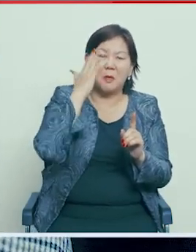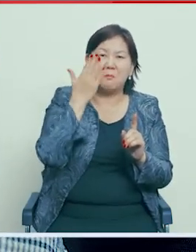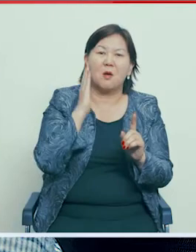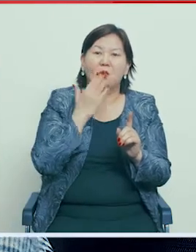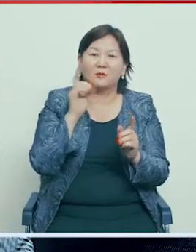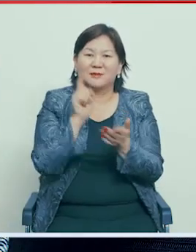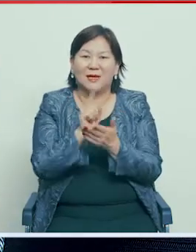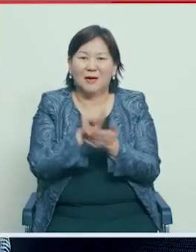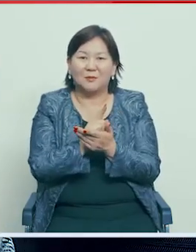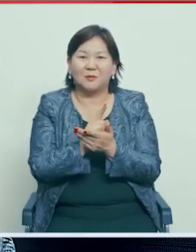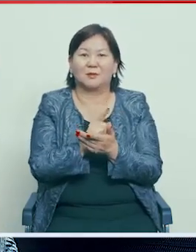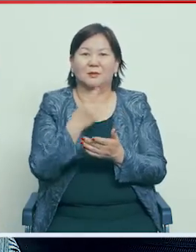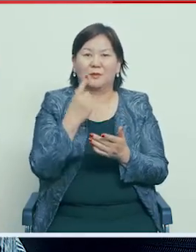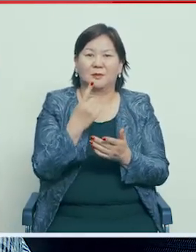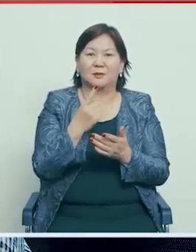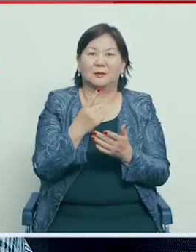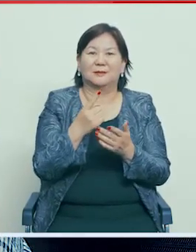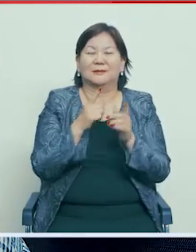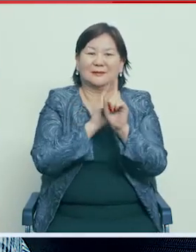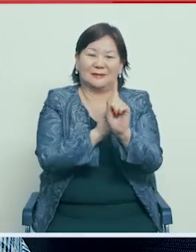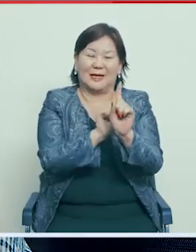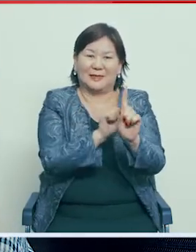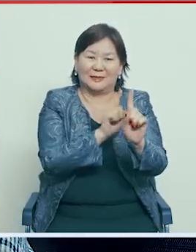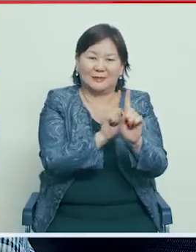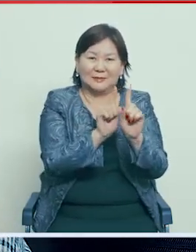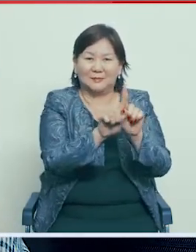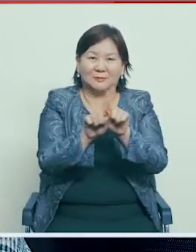уу заавал нэг хүнд одоо дагаж авч тэрийг одоо